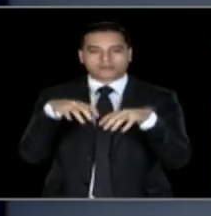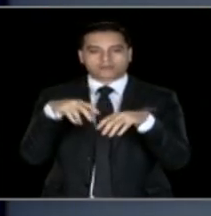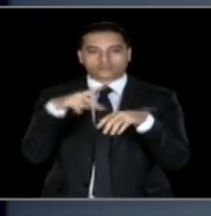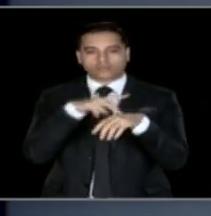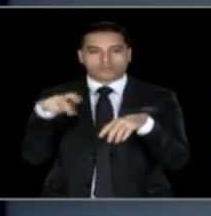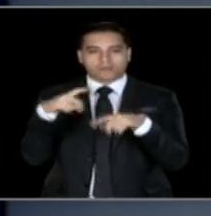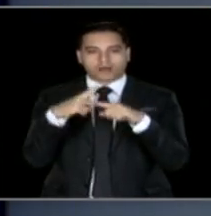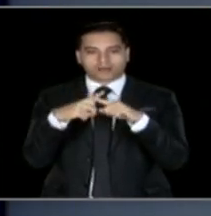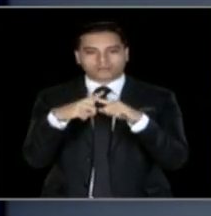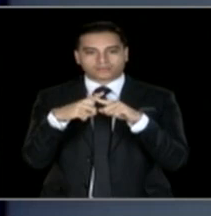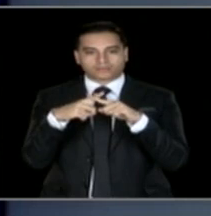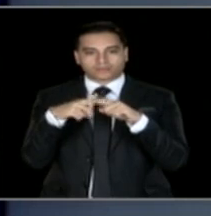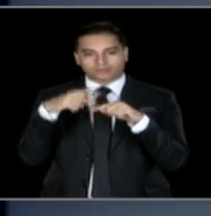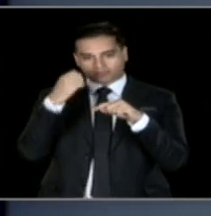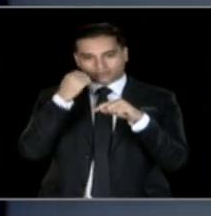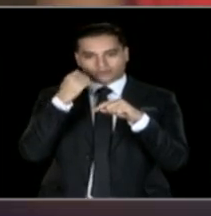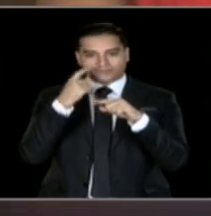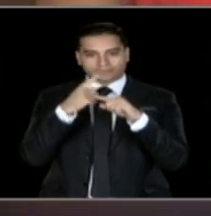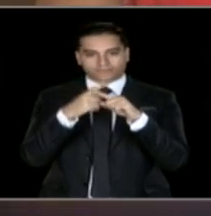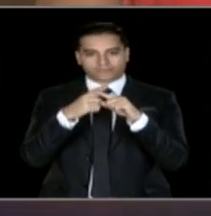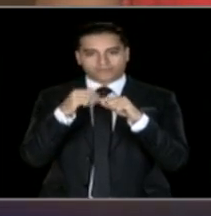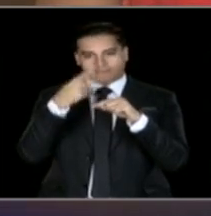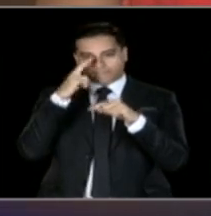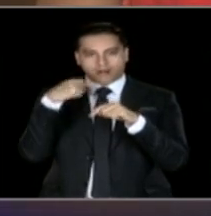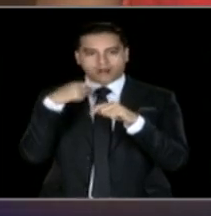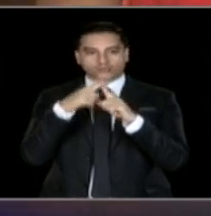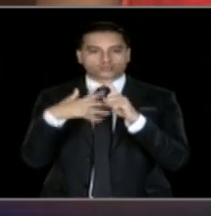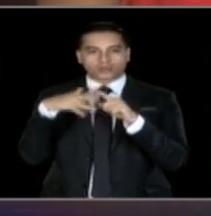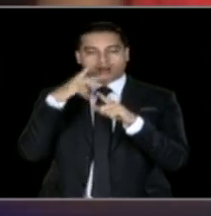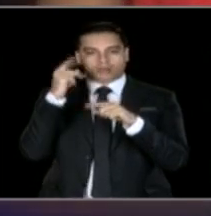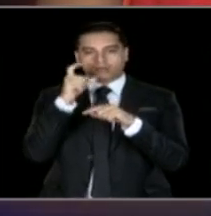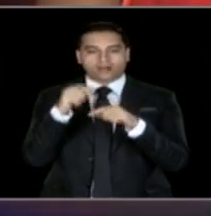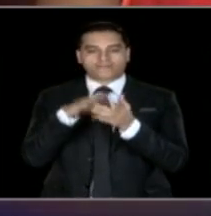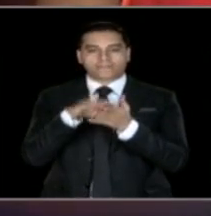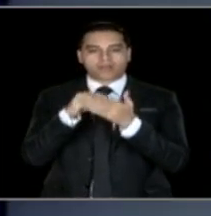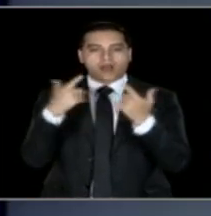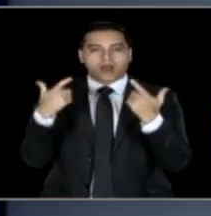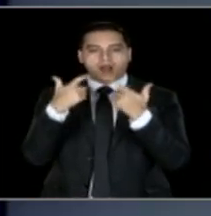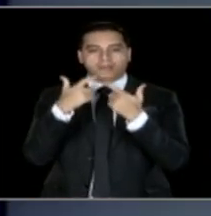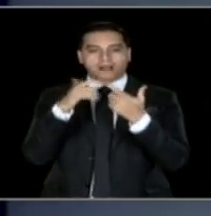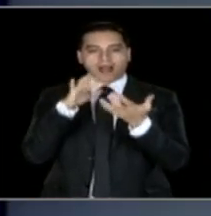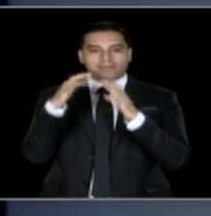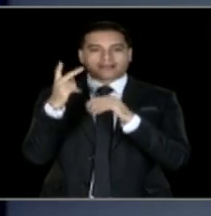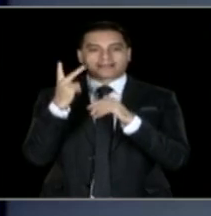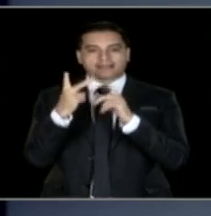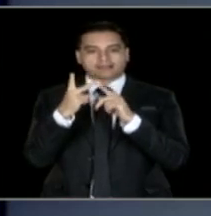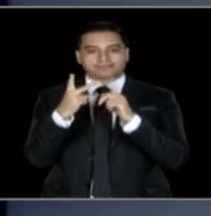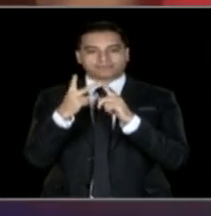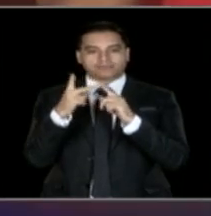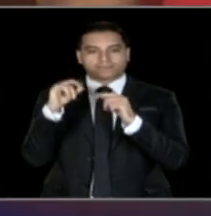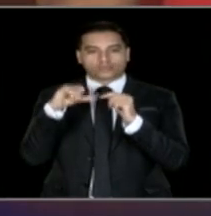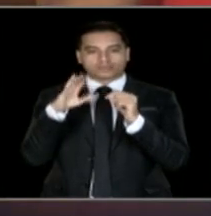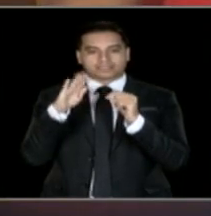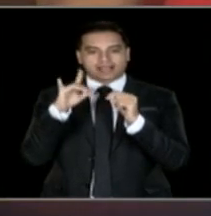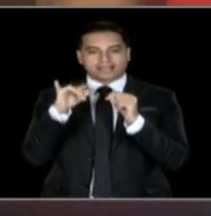800. غلط. 8000. من هو رئيس وزراء إيطاليا ببداية الحرب العالمية الثانية؟ موسوليني.